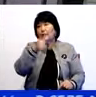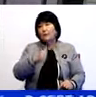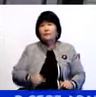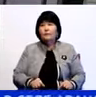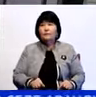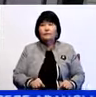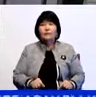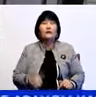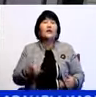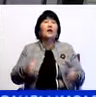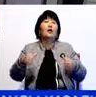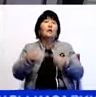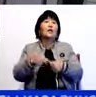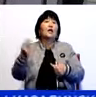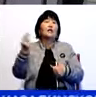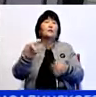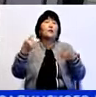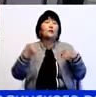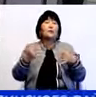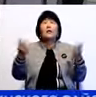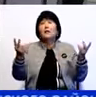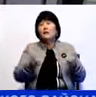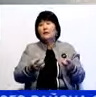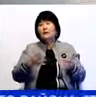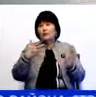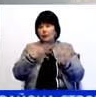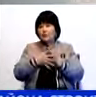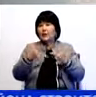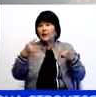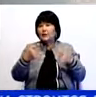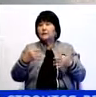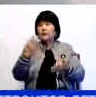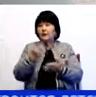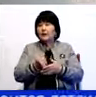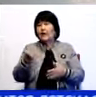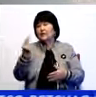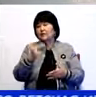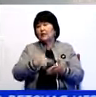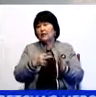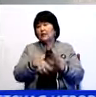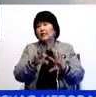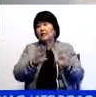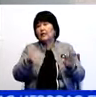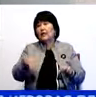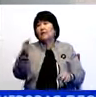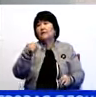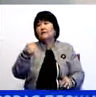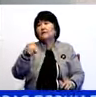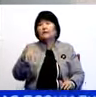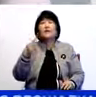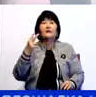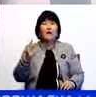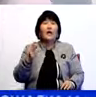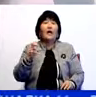для подключения к цифровому телевидению необходимо убедиться что телевизор поддерживает стандарт вещания dvb-t 2